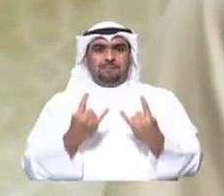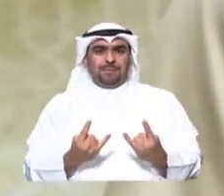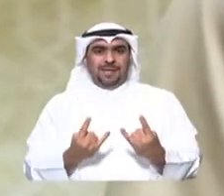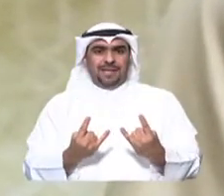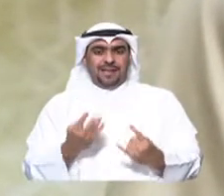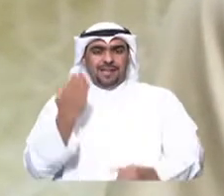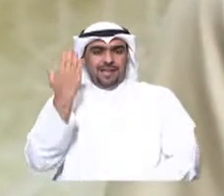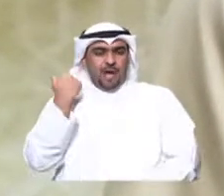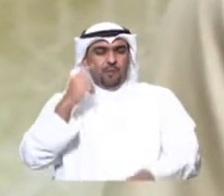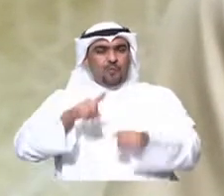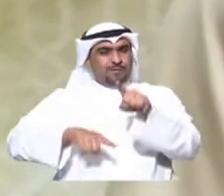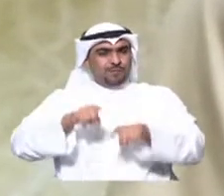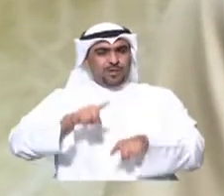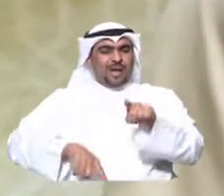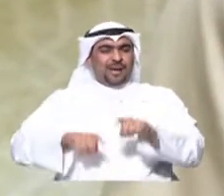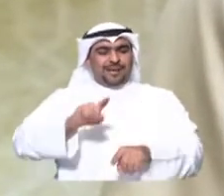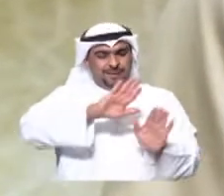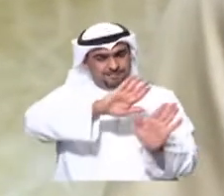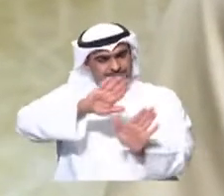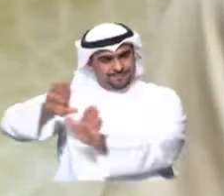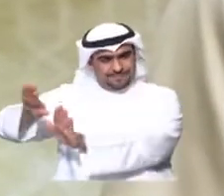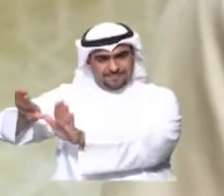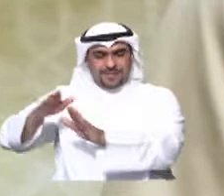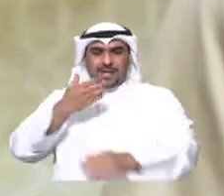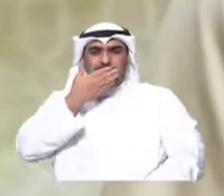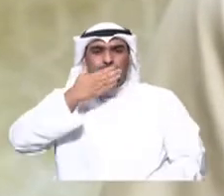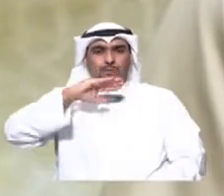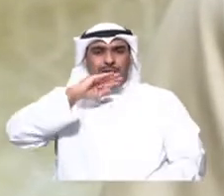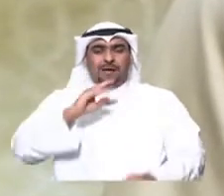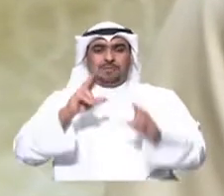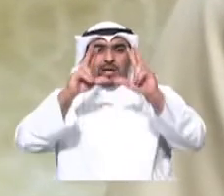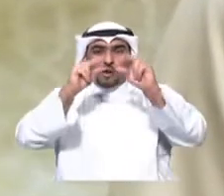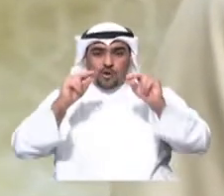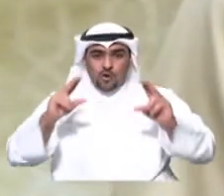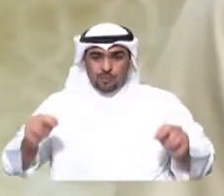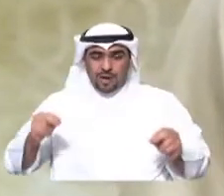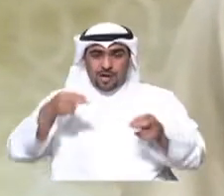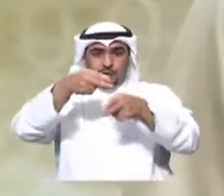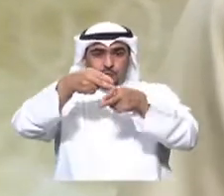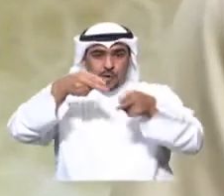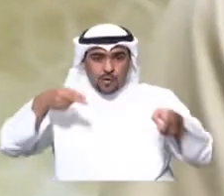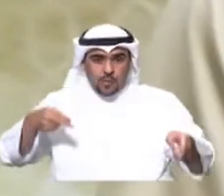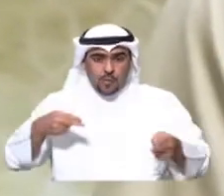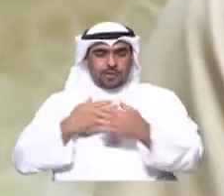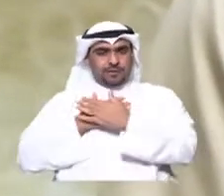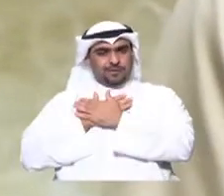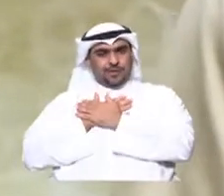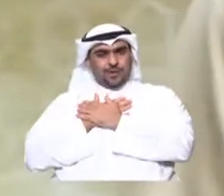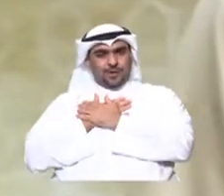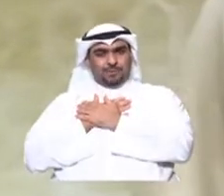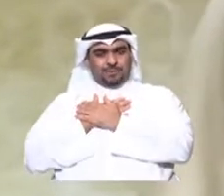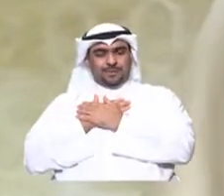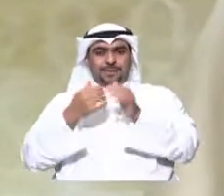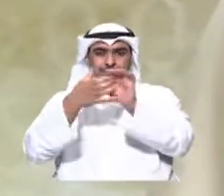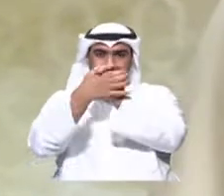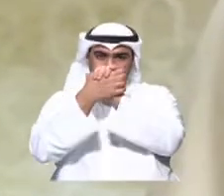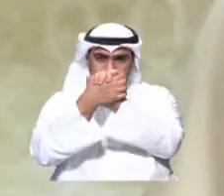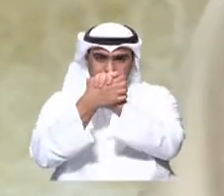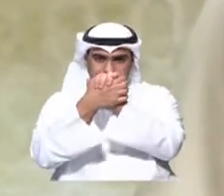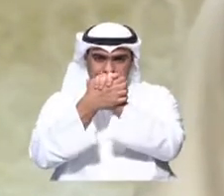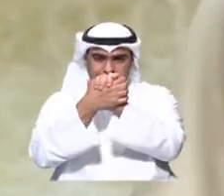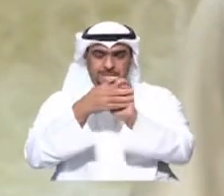بالأخوة والمحبة والمودة للبنان والشعب اللبناني الشقيق. نقلت إلى دولة